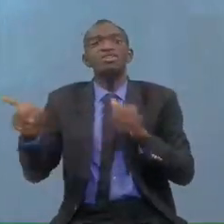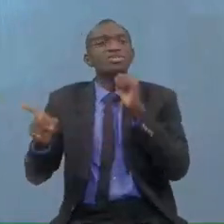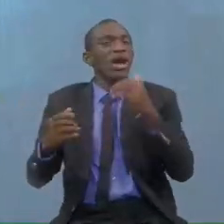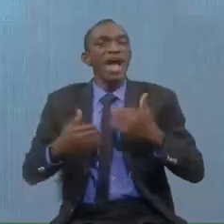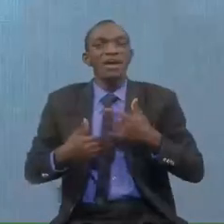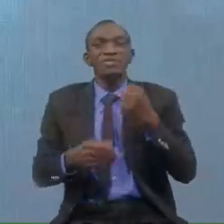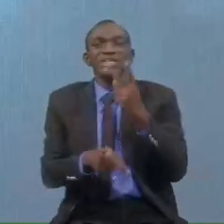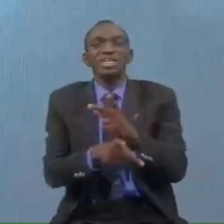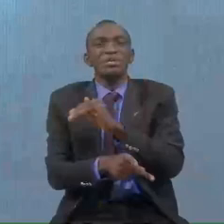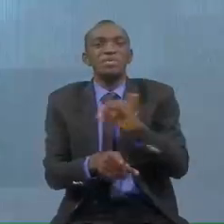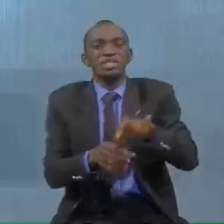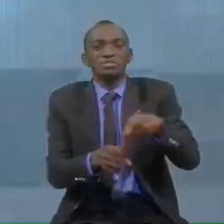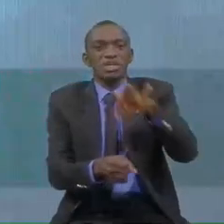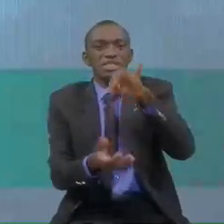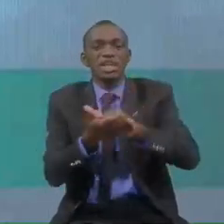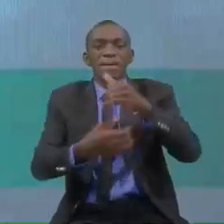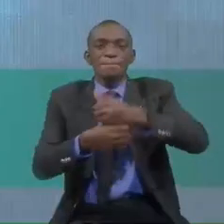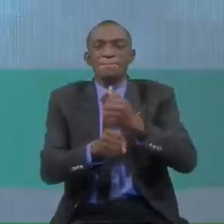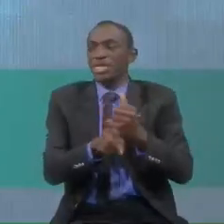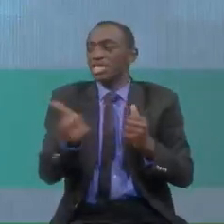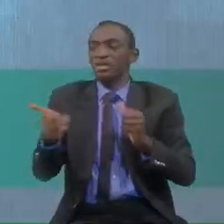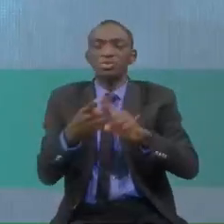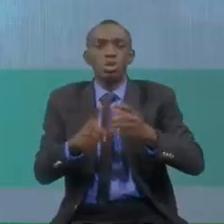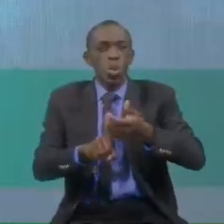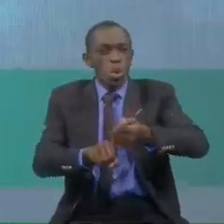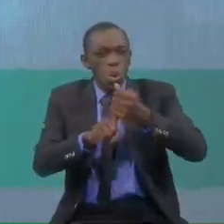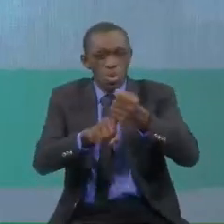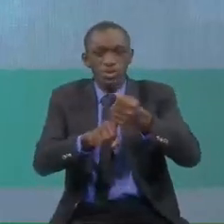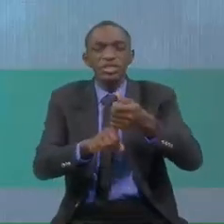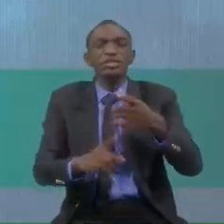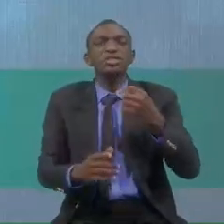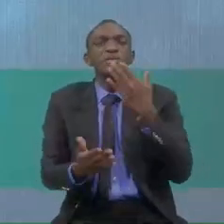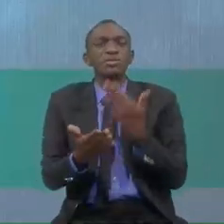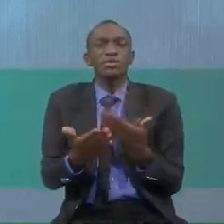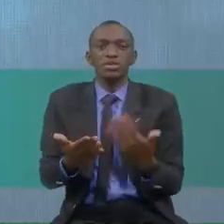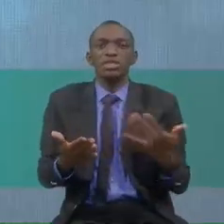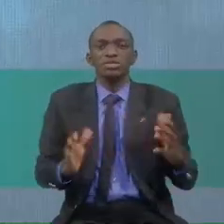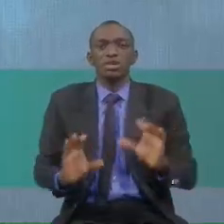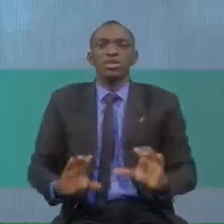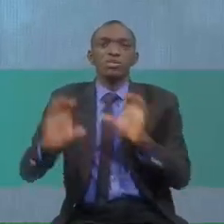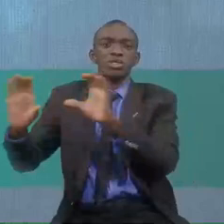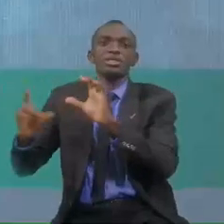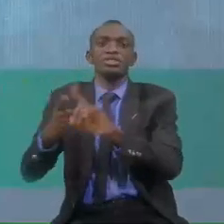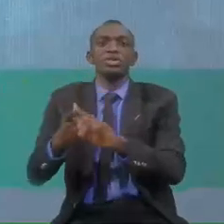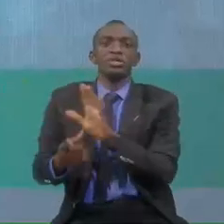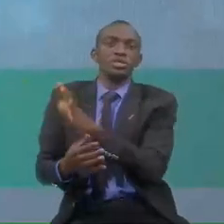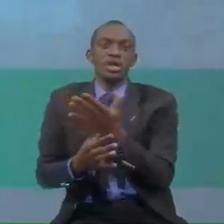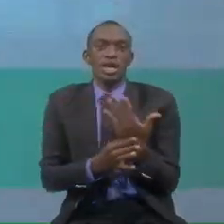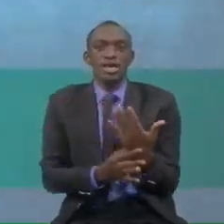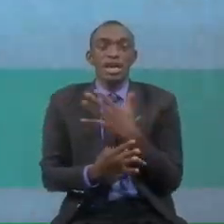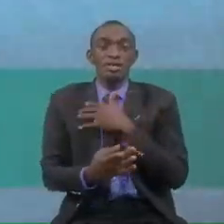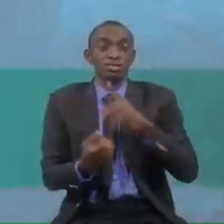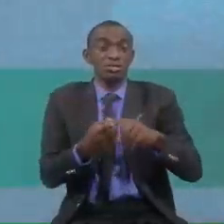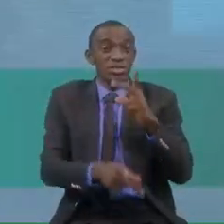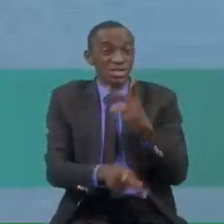faire embrasser le bon dépôt qui leur a été remis? Et de garder cela par le